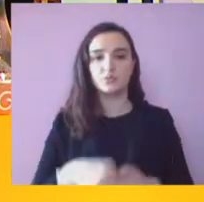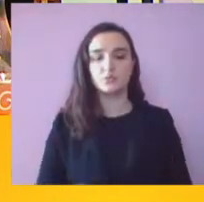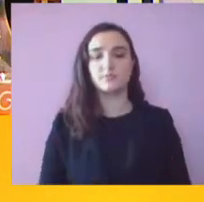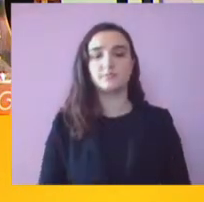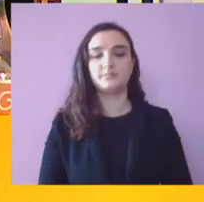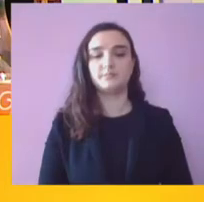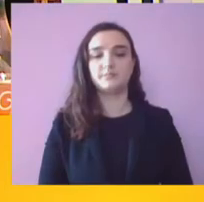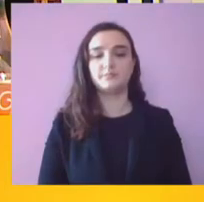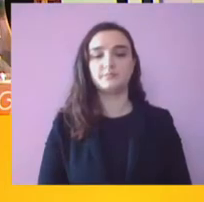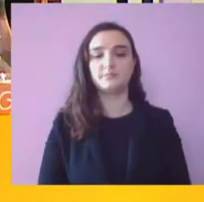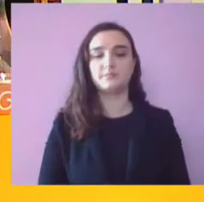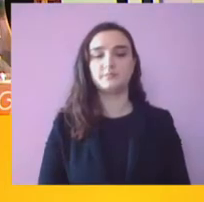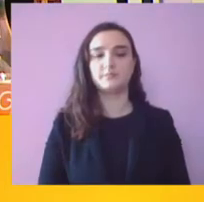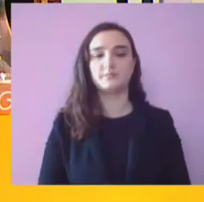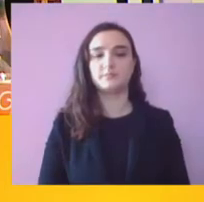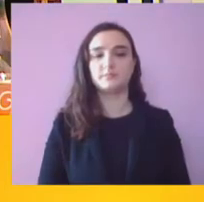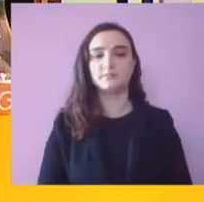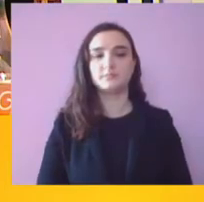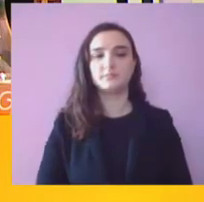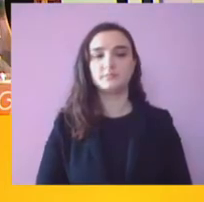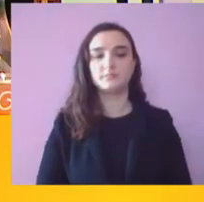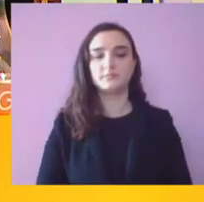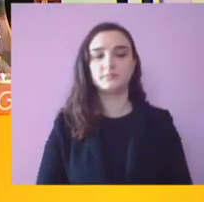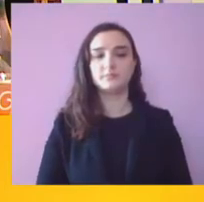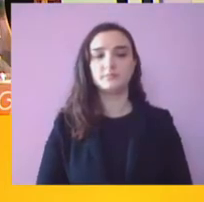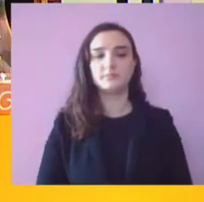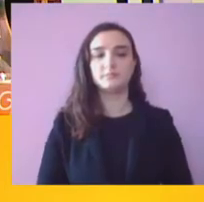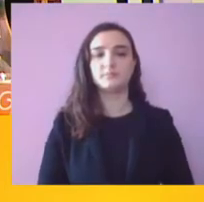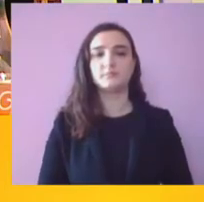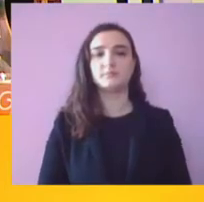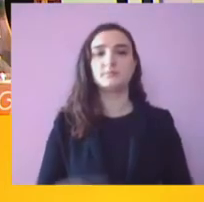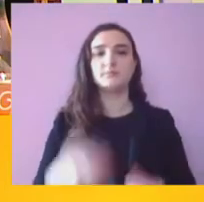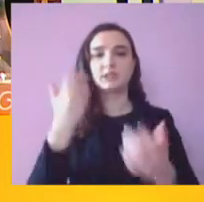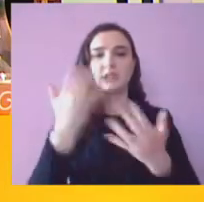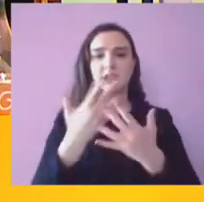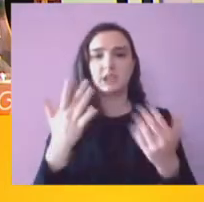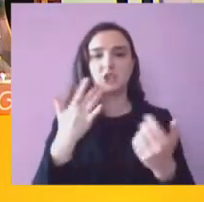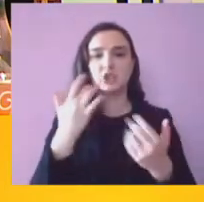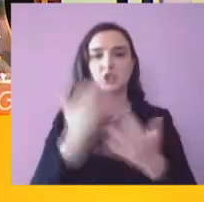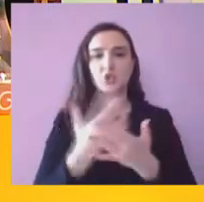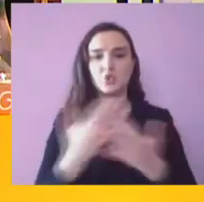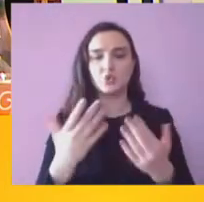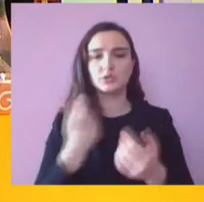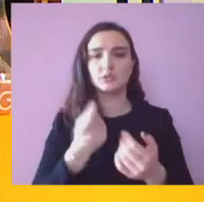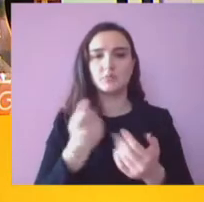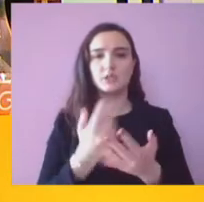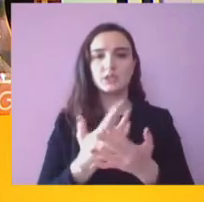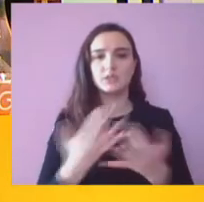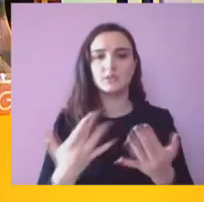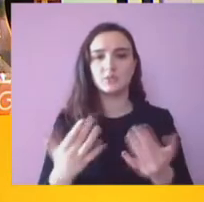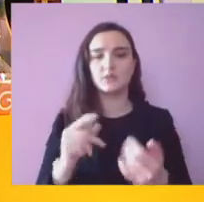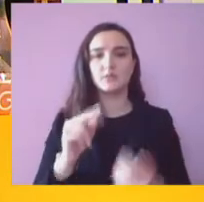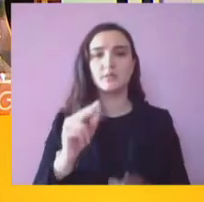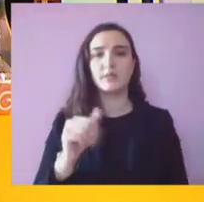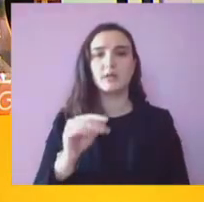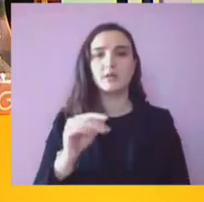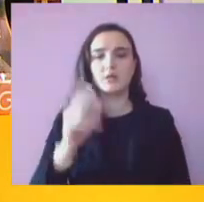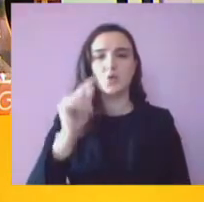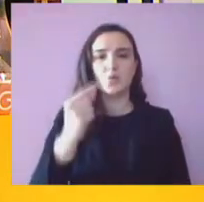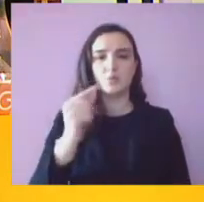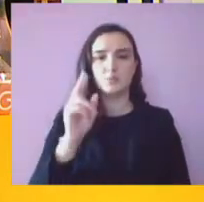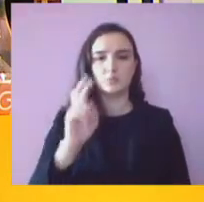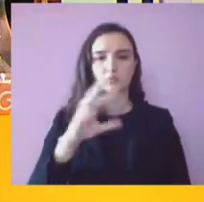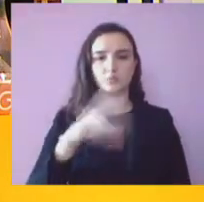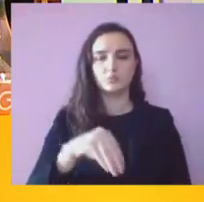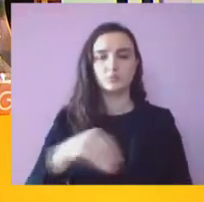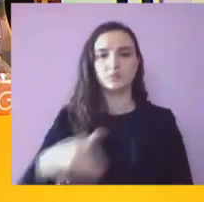აგრეთვე თხილსა და ნიგოში, სხვადასხვა სახის თესლში, მარცვლეულში, ბურღულეულში, პარკოსნებში, აქ მე მაქვს